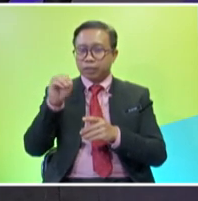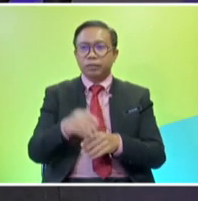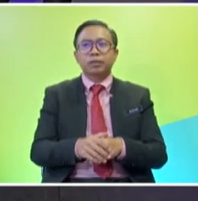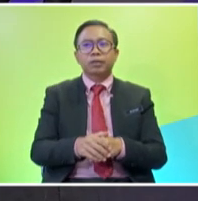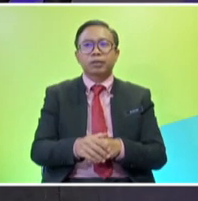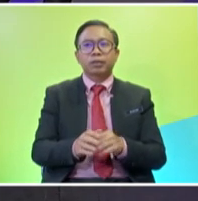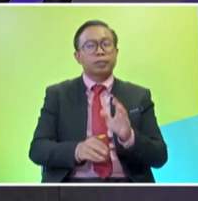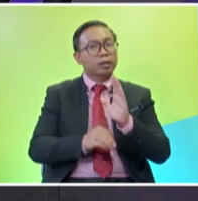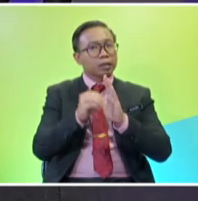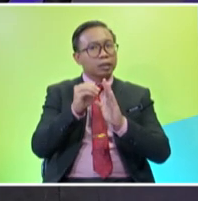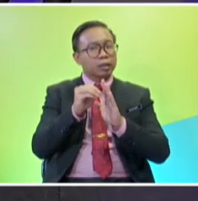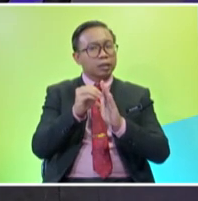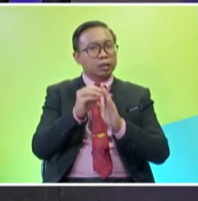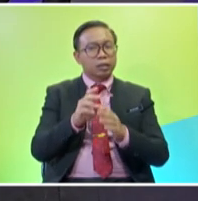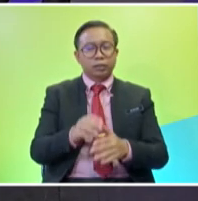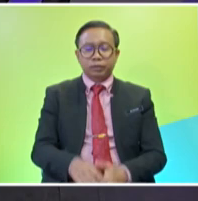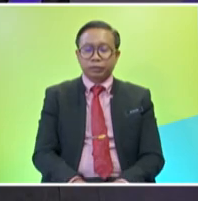mendengar rendah